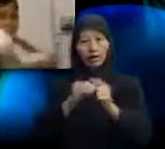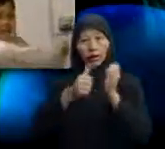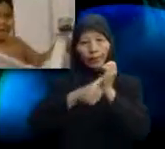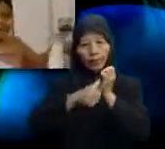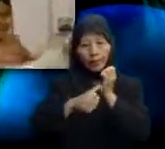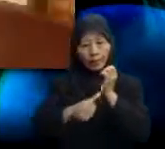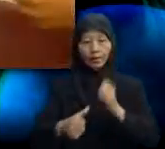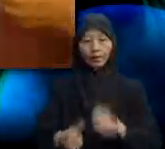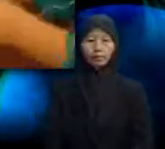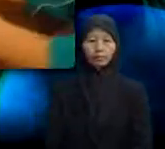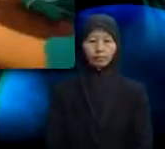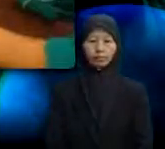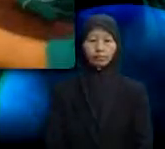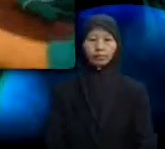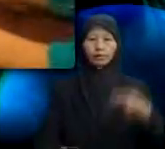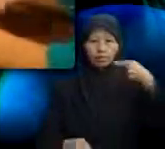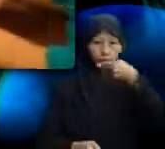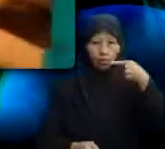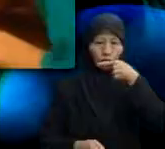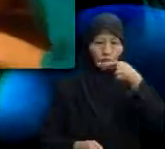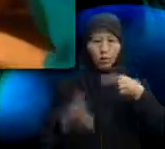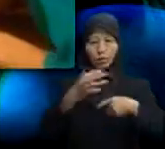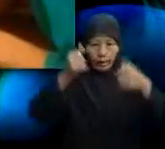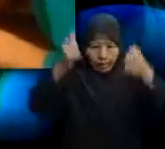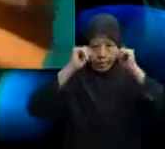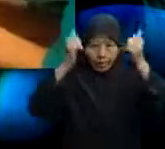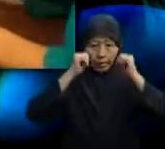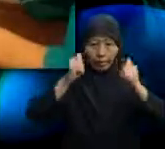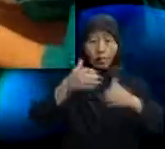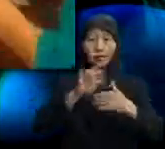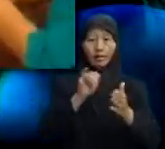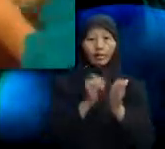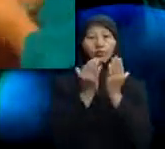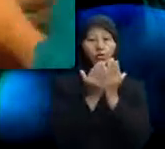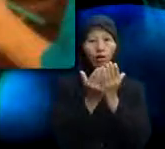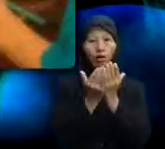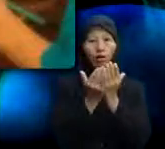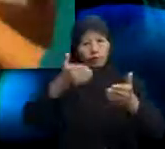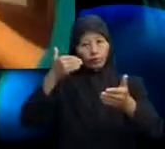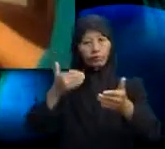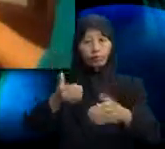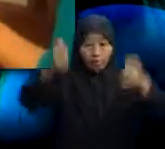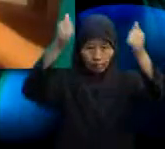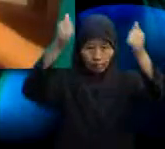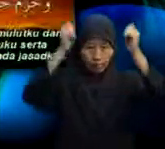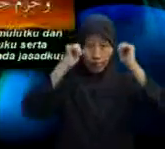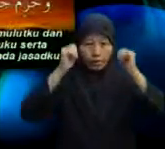buang besar. Mencuci gigi dan mandi. Sementara doa sebelum mandi